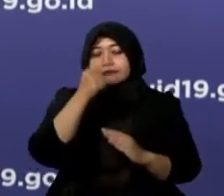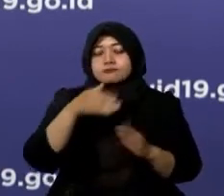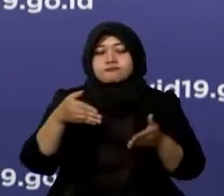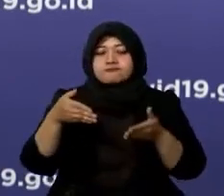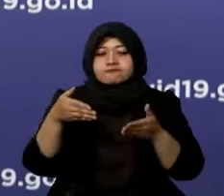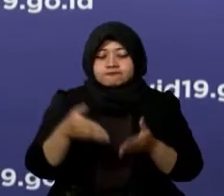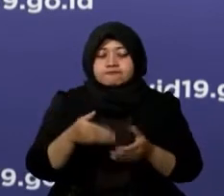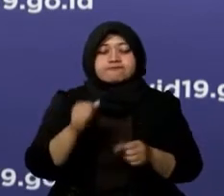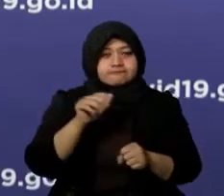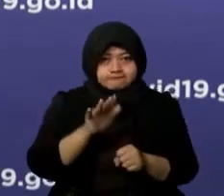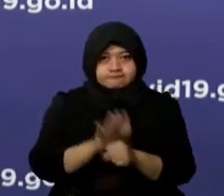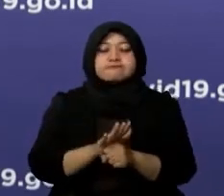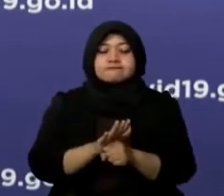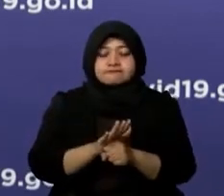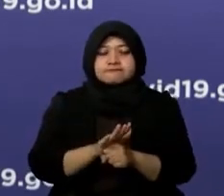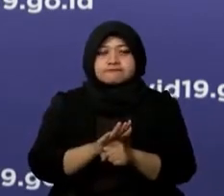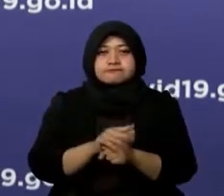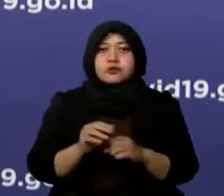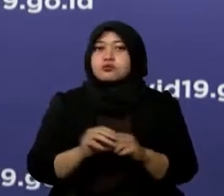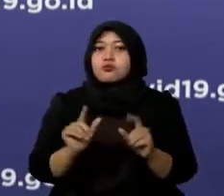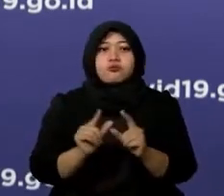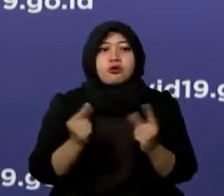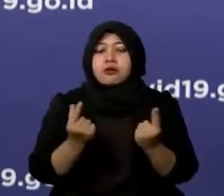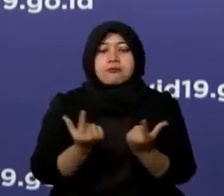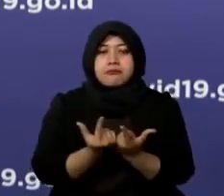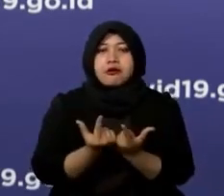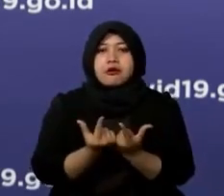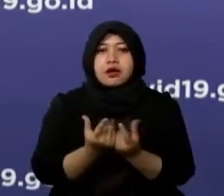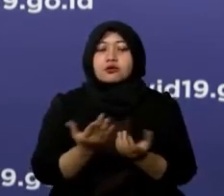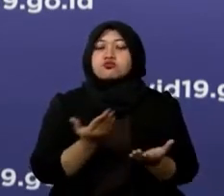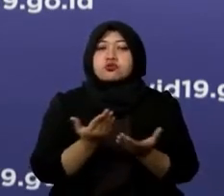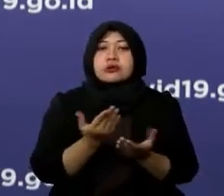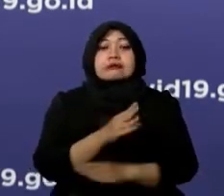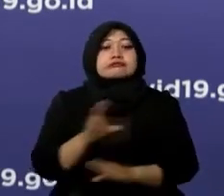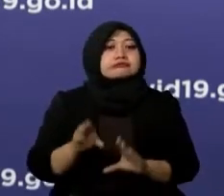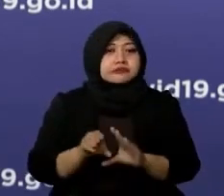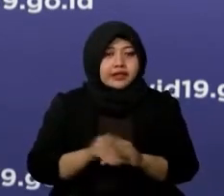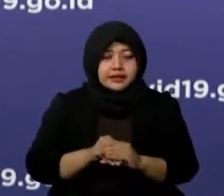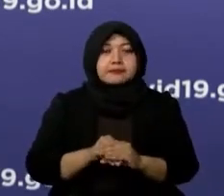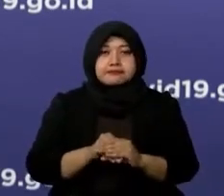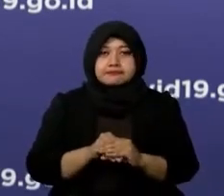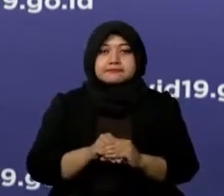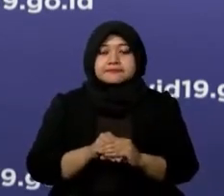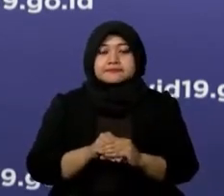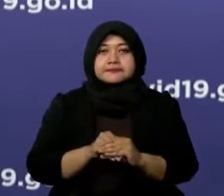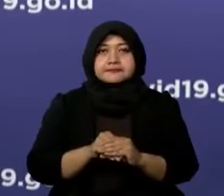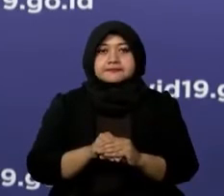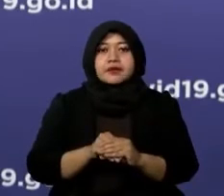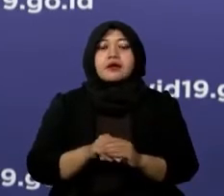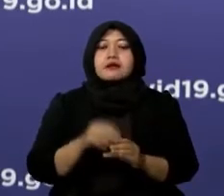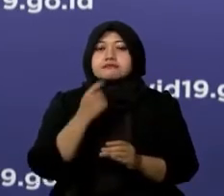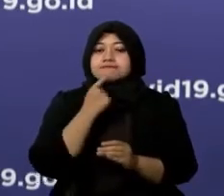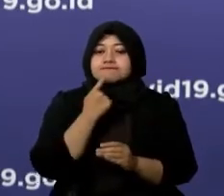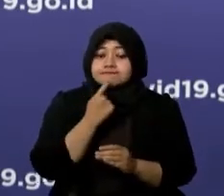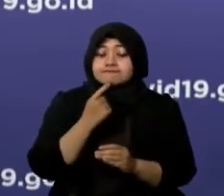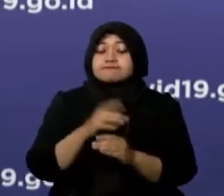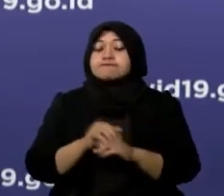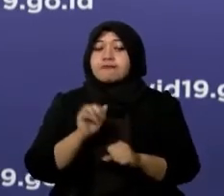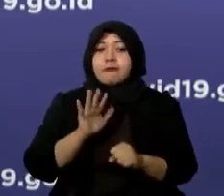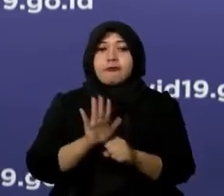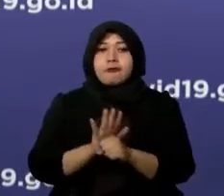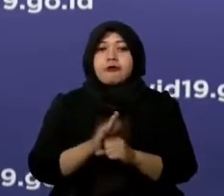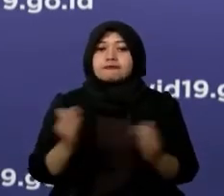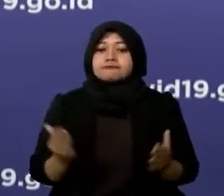rujukan, serta berbagai pihak yang nantinya akan berkontribusi di dalam kaitan dengan penanggulangan COVID-19